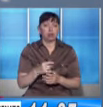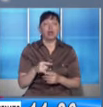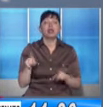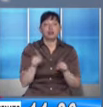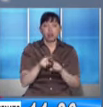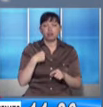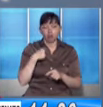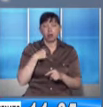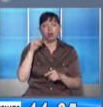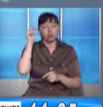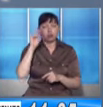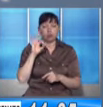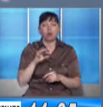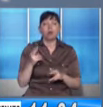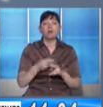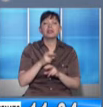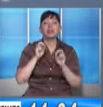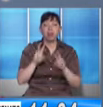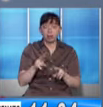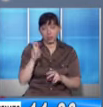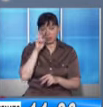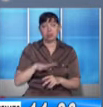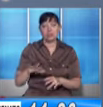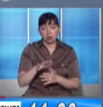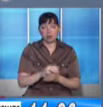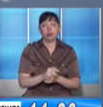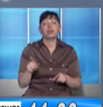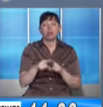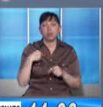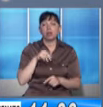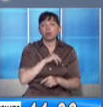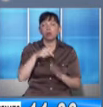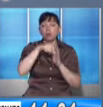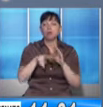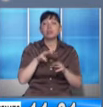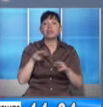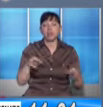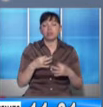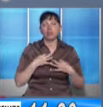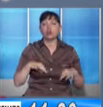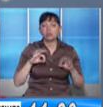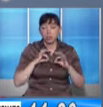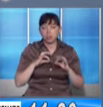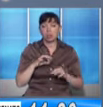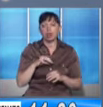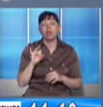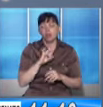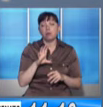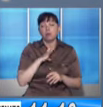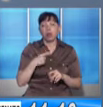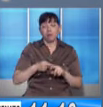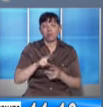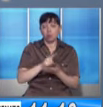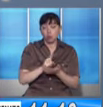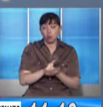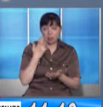am masterat și în domeniul securității și apărării naționale. Am activat mulți ani în cadrul Ministerului Justiției și fiind în această funcție,